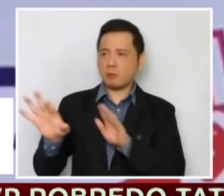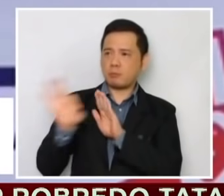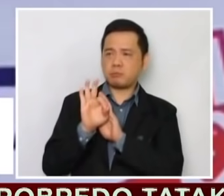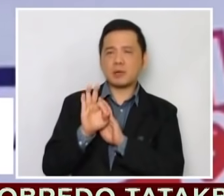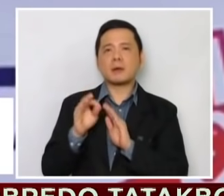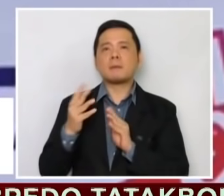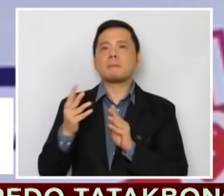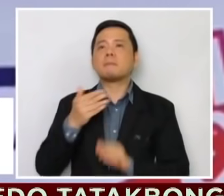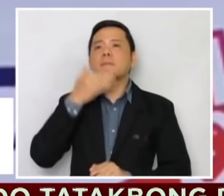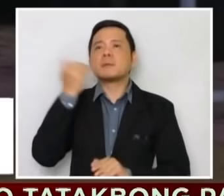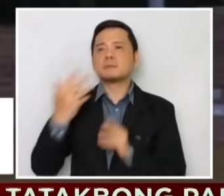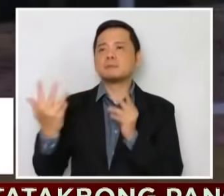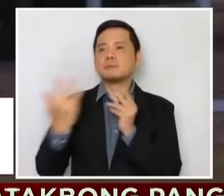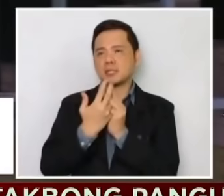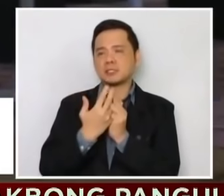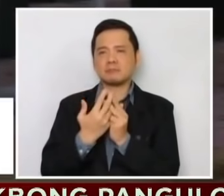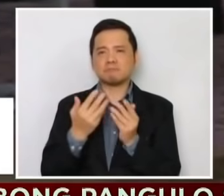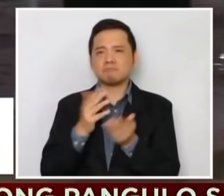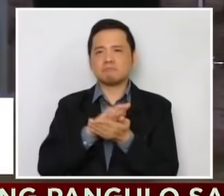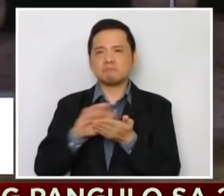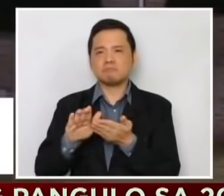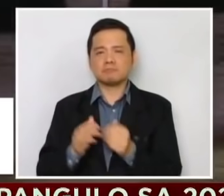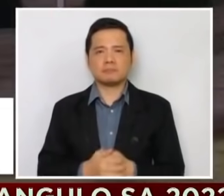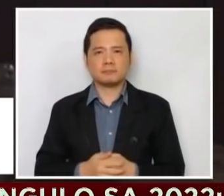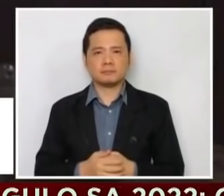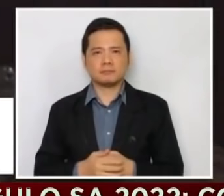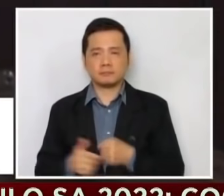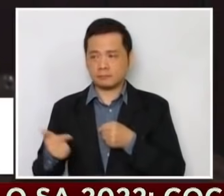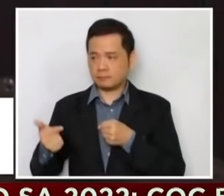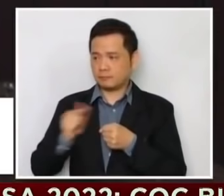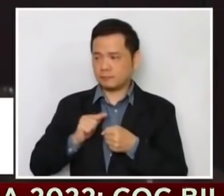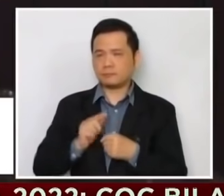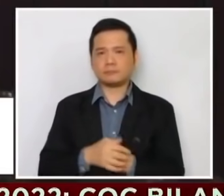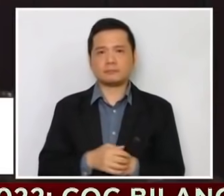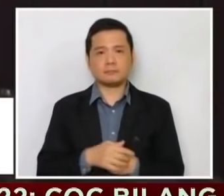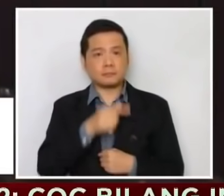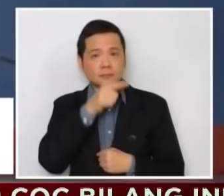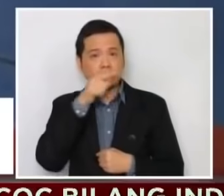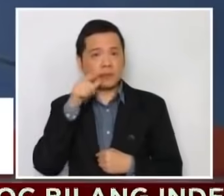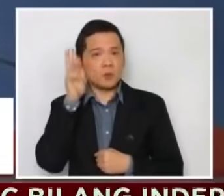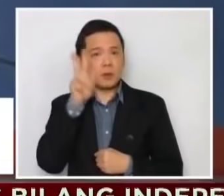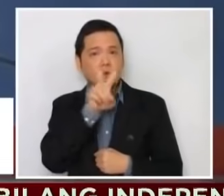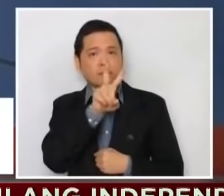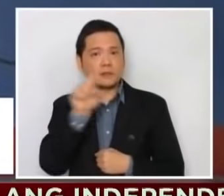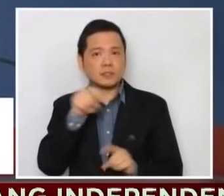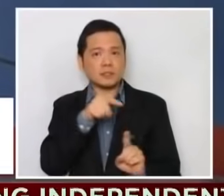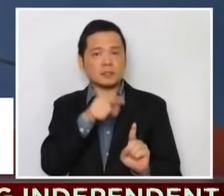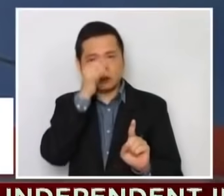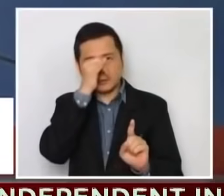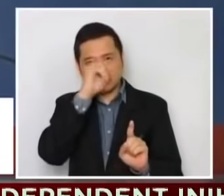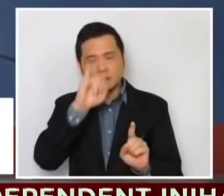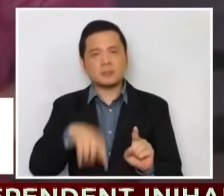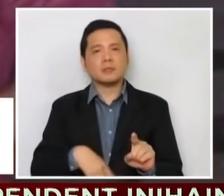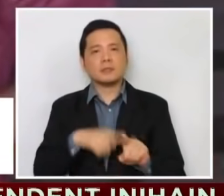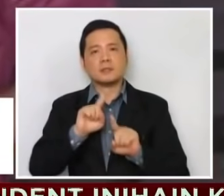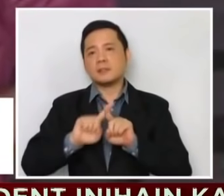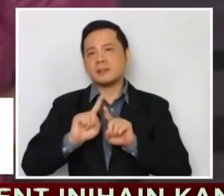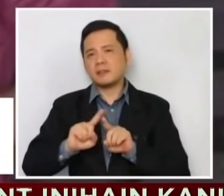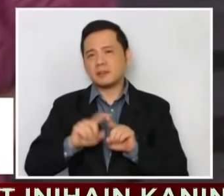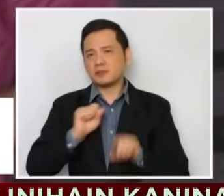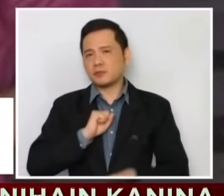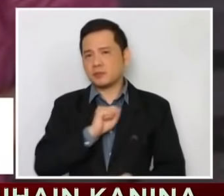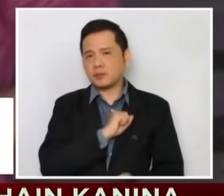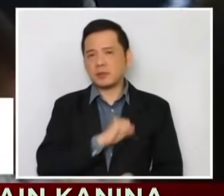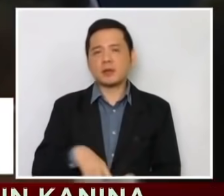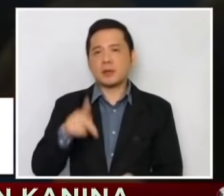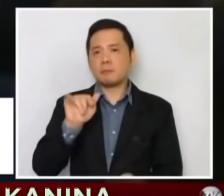That's good for a healthy democracy. Makakaharap din ni Robredo sina Manila Mayor Isko Moreno at mga senador na sina Ping Lacson at Manny